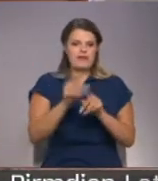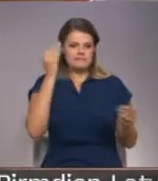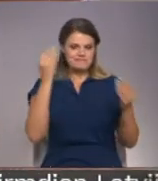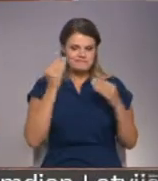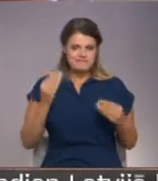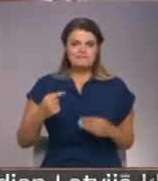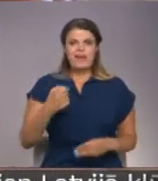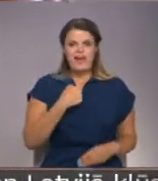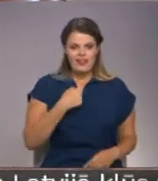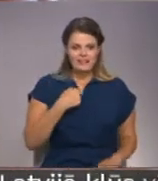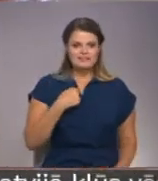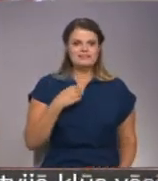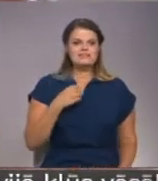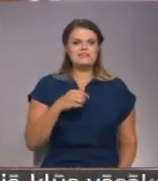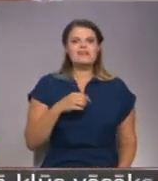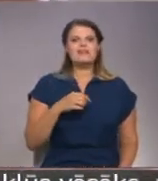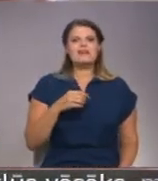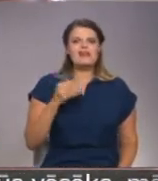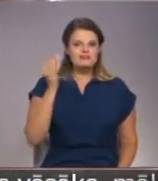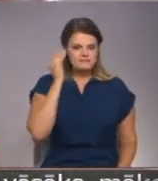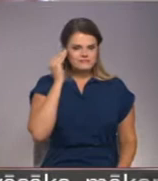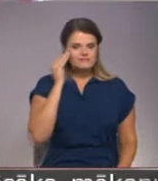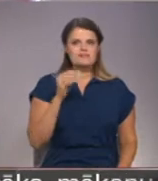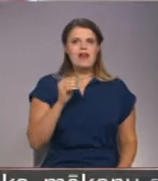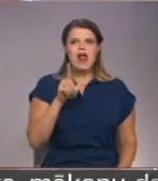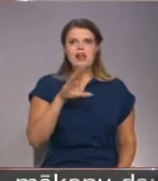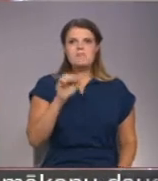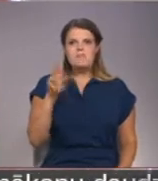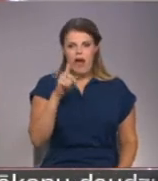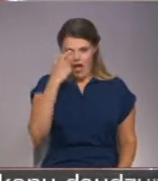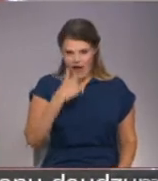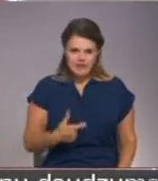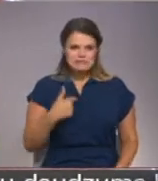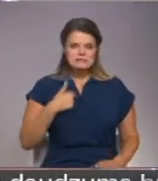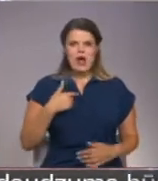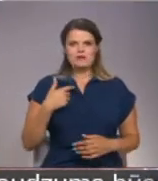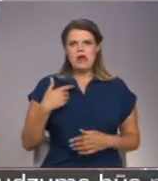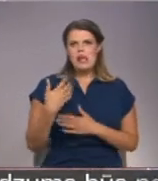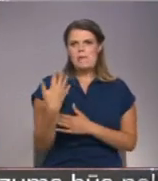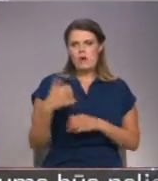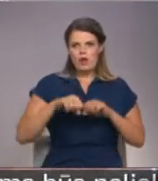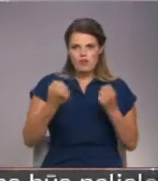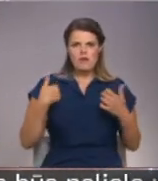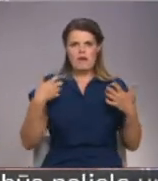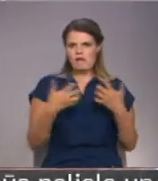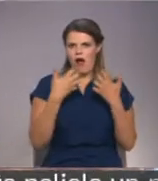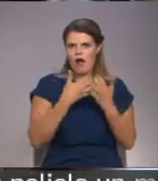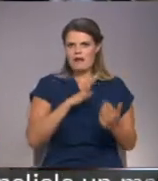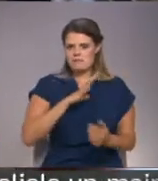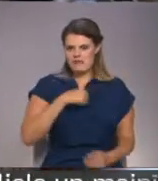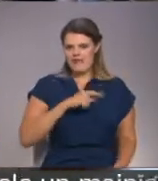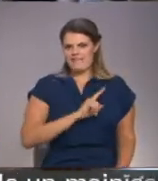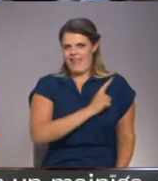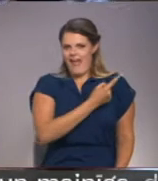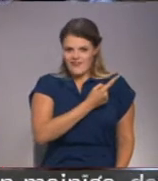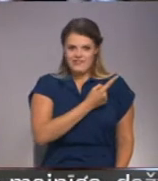Esam Elmārs Reinfelds un arī labās rokas lūzums. Ko tad tā gadījās? Karu laukā.